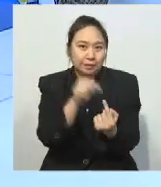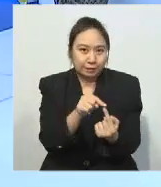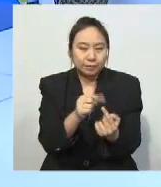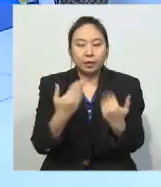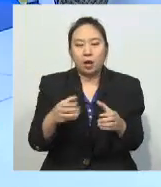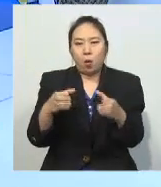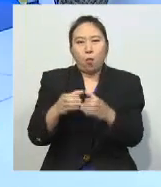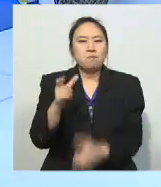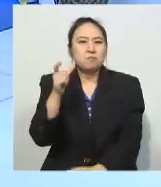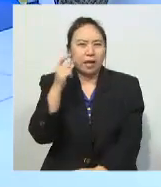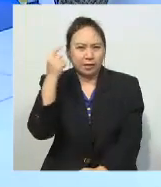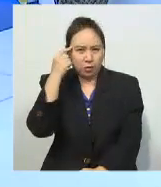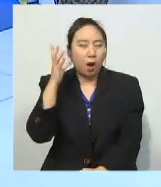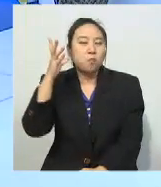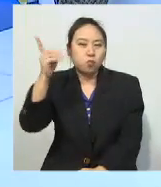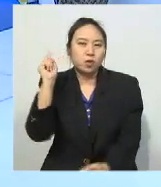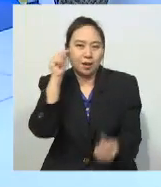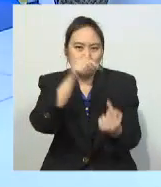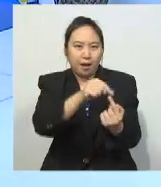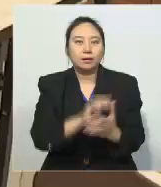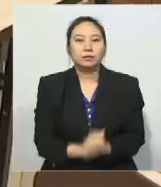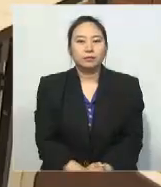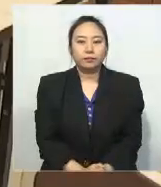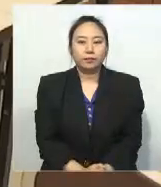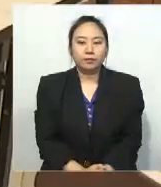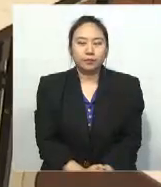พรรคการเมืองใหญ่ก็คาดว่าจะเดินทางมาในวันพรุ่งนี้ครับ